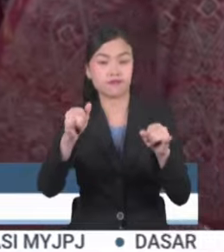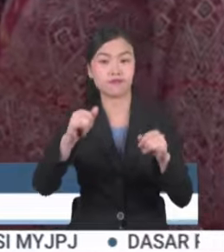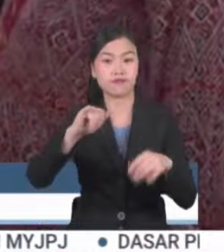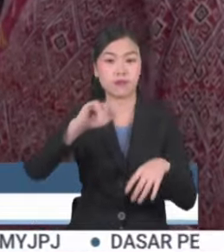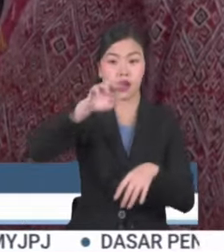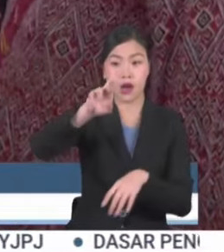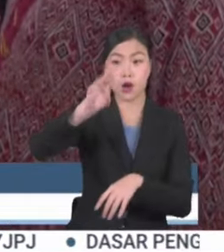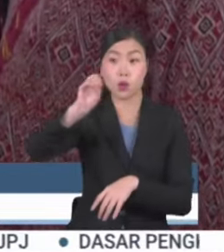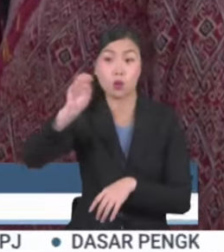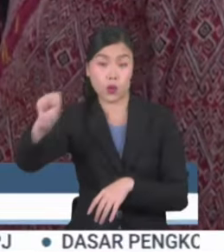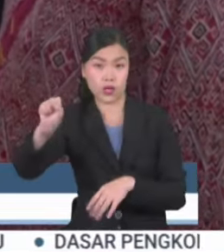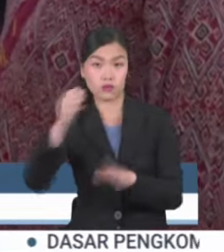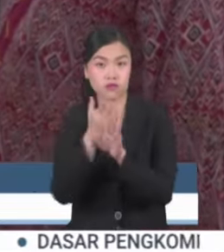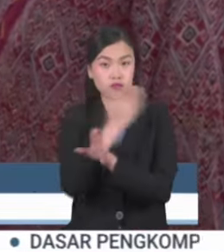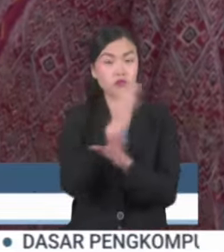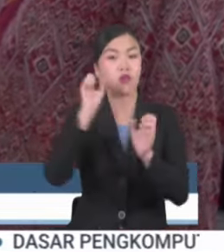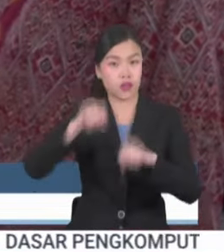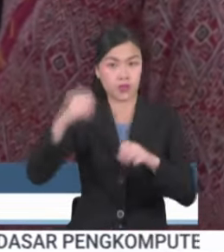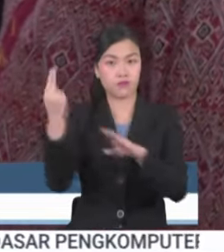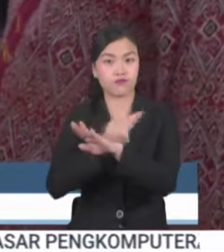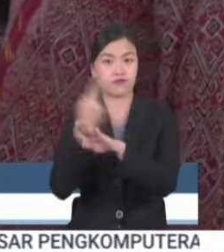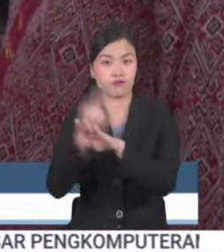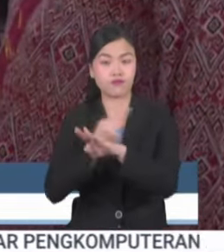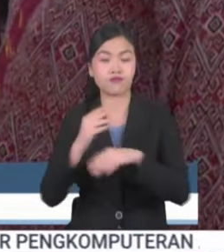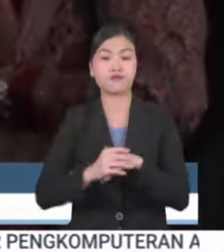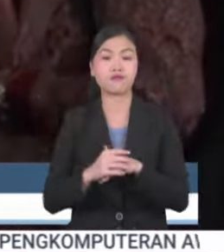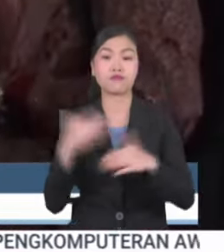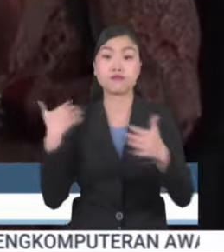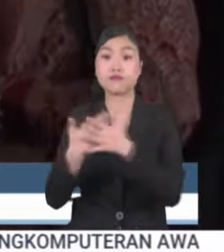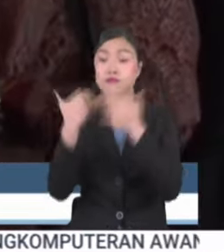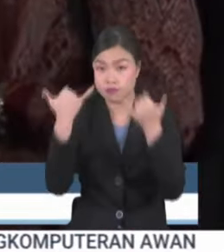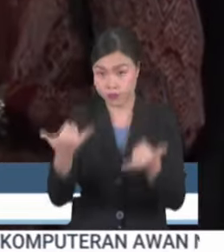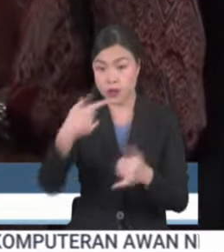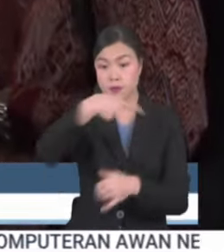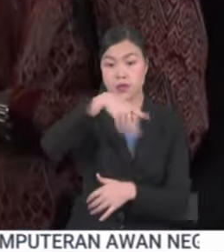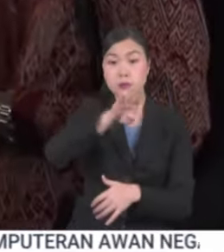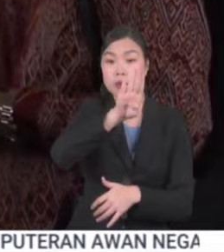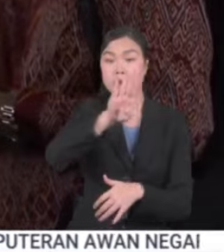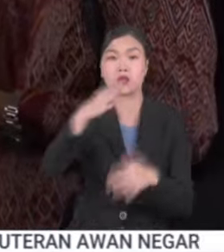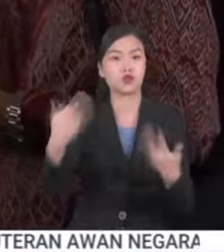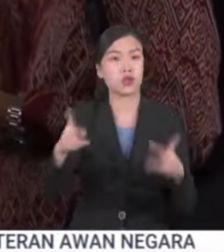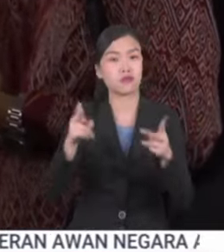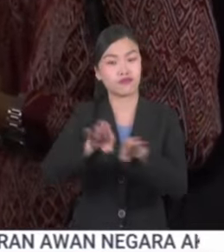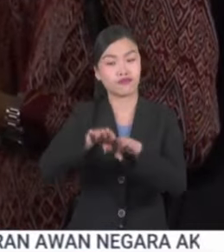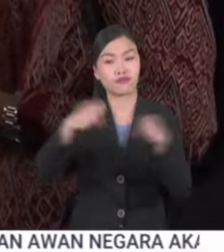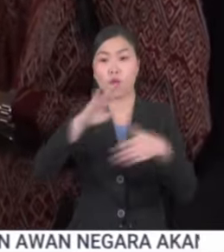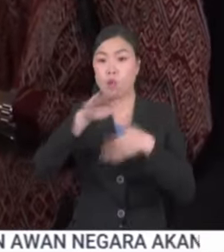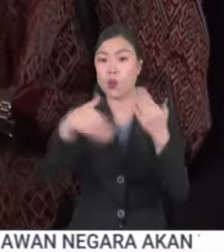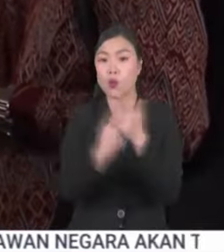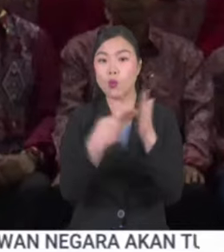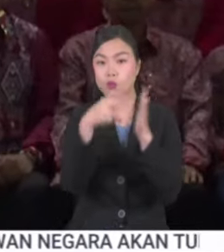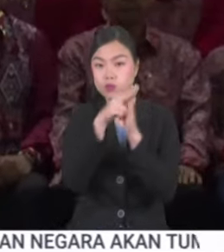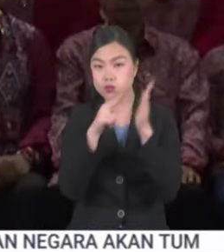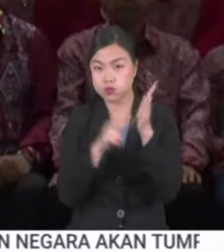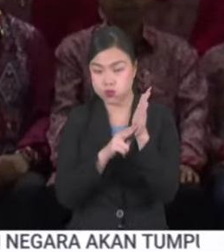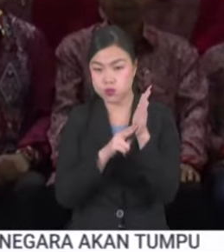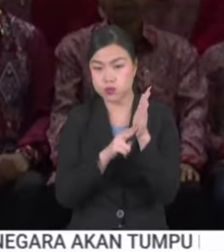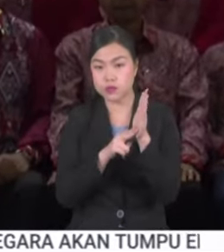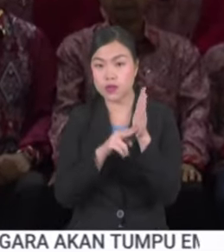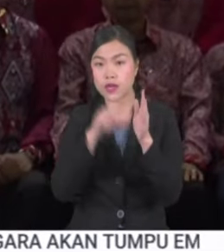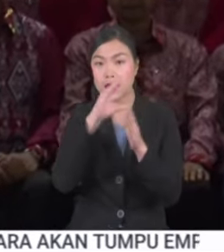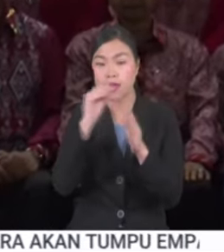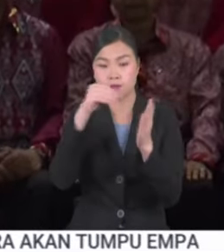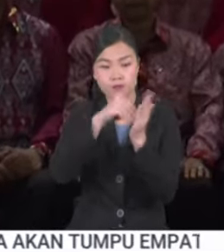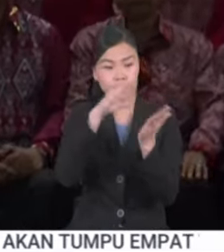Malaysia ROS sebelum boleh digunapakai. Sekat ini, PBB sudah menyempurnakan semua peraturan yang diperlukan dan diserap